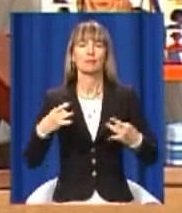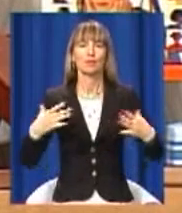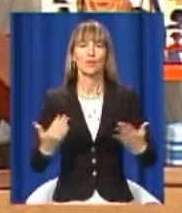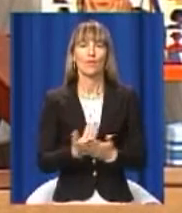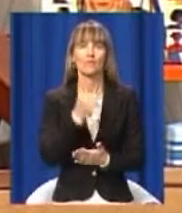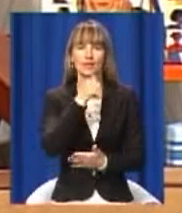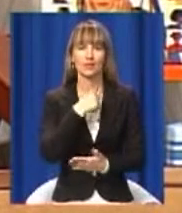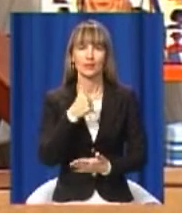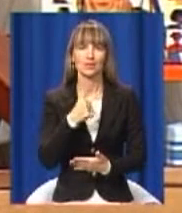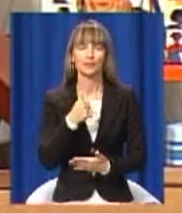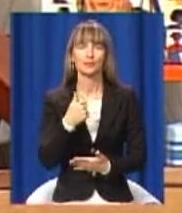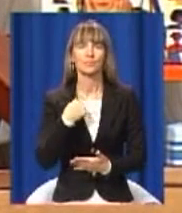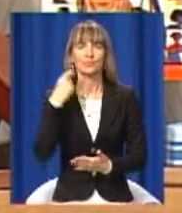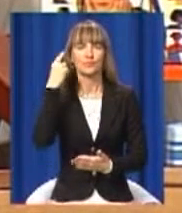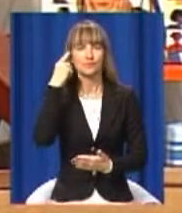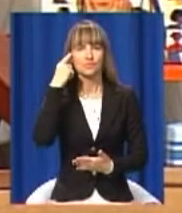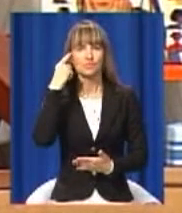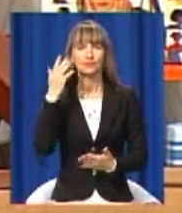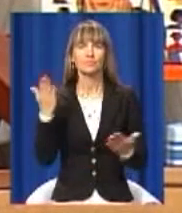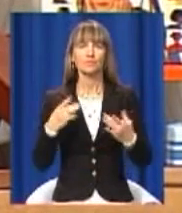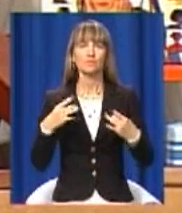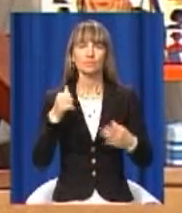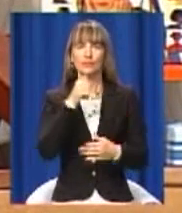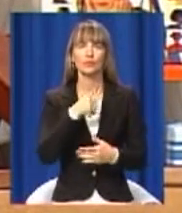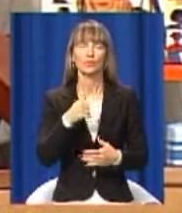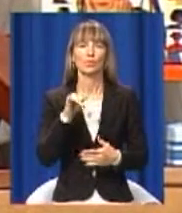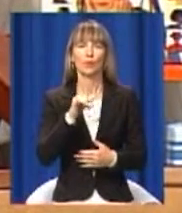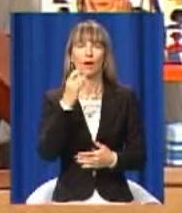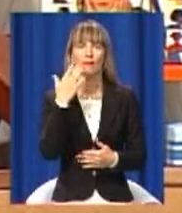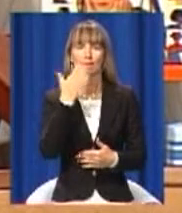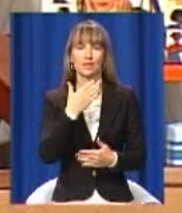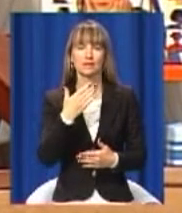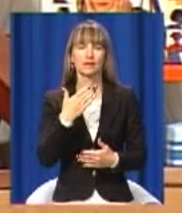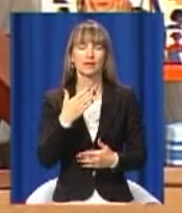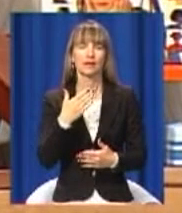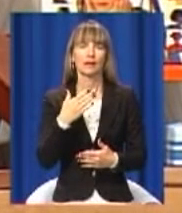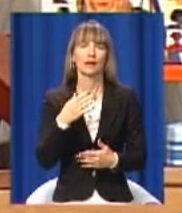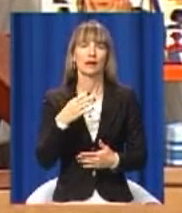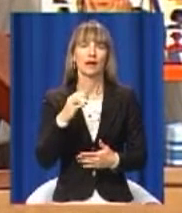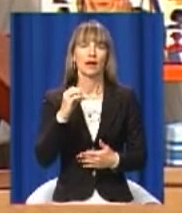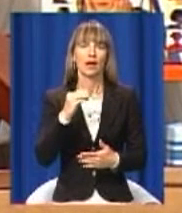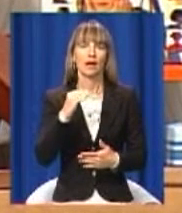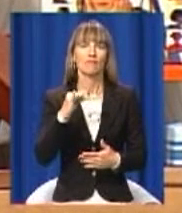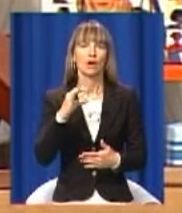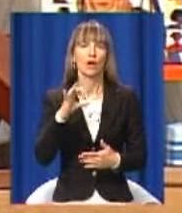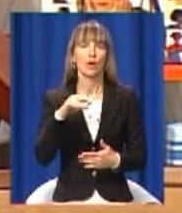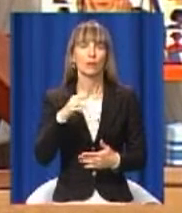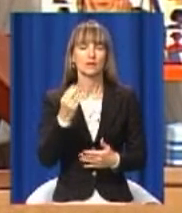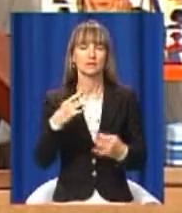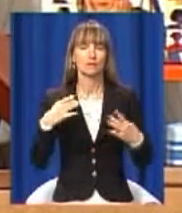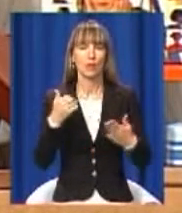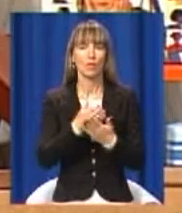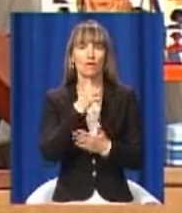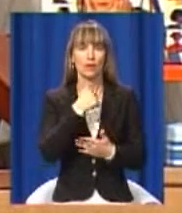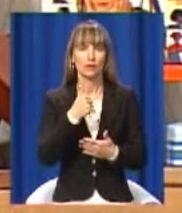рік? Я знаю, як визначають Новий рік у Африці. Ефіопці святкують Новий рік не через 12 місяців, як